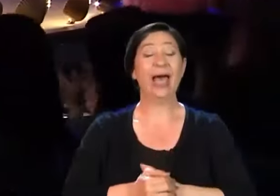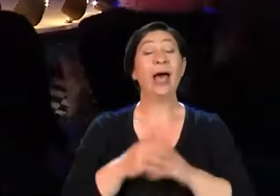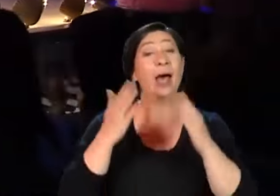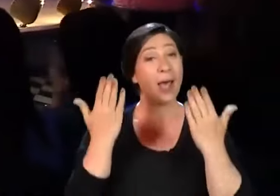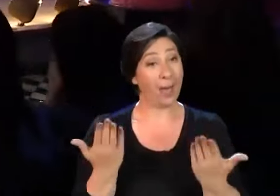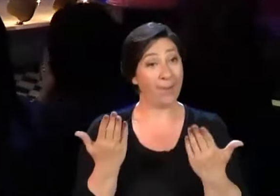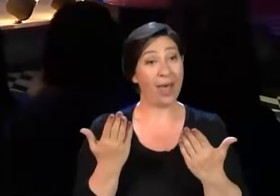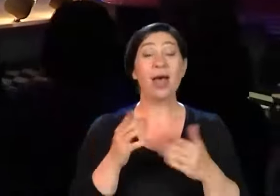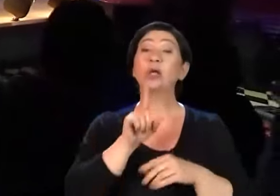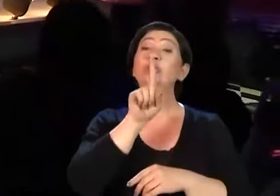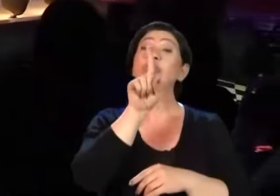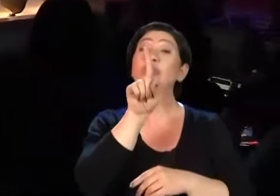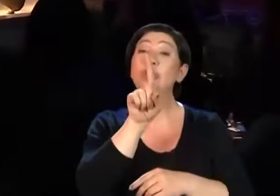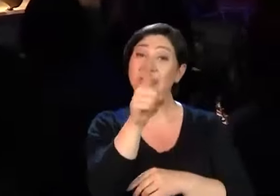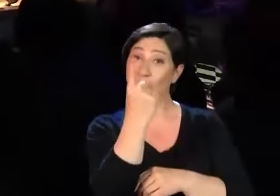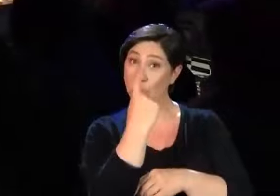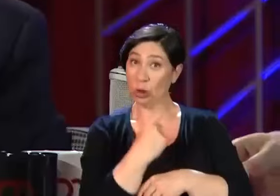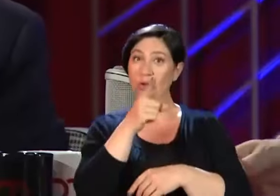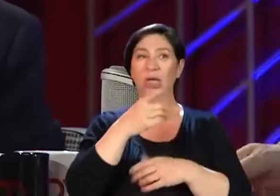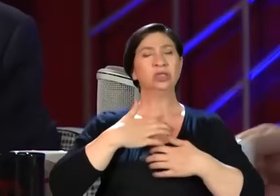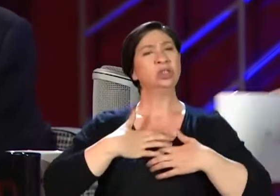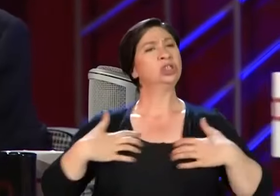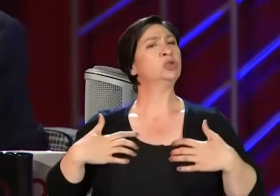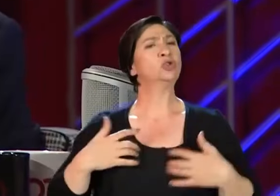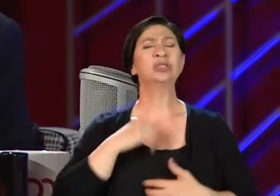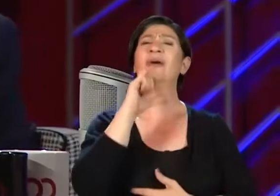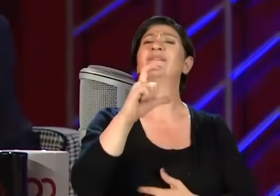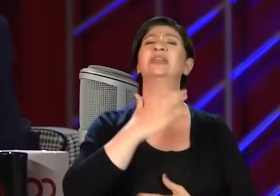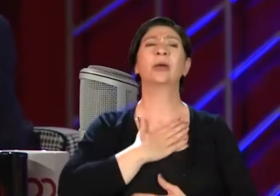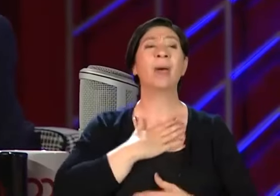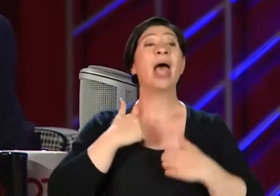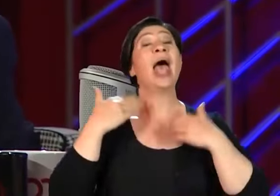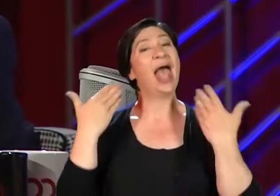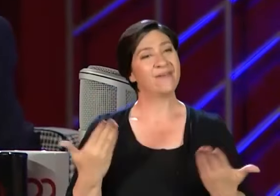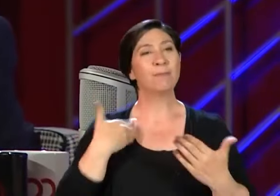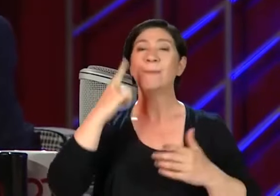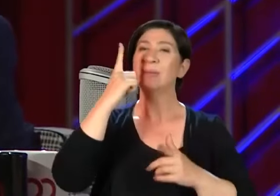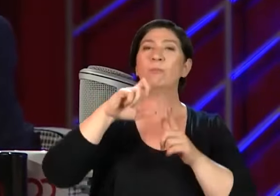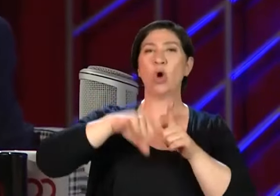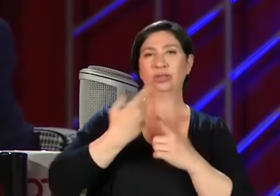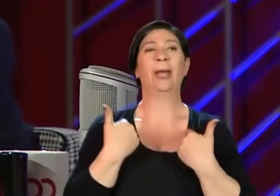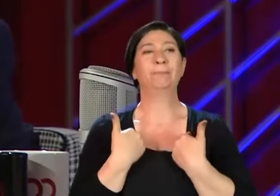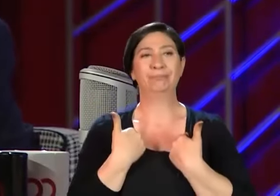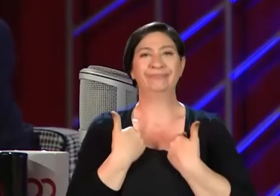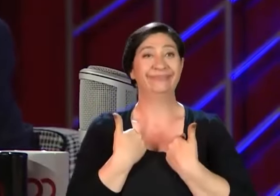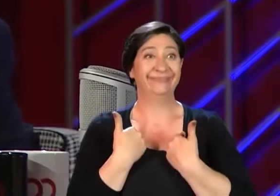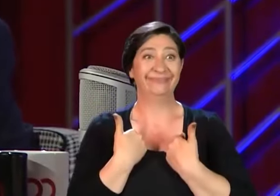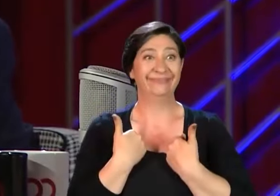Ama sorunuza cesurca cevap vereceğim. Evet ben bir projeyim.